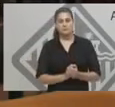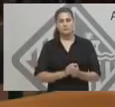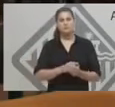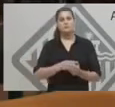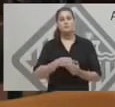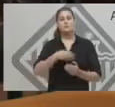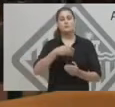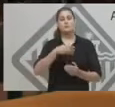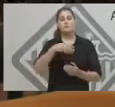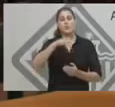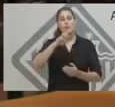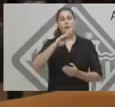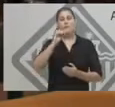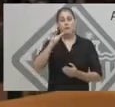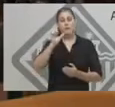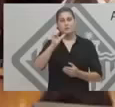Borràs Dalmau Mercè.